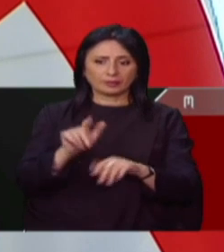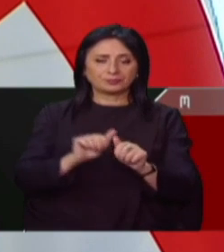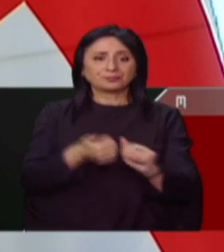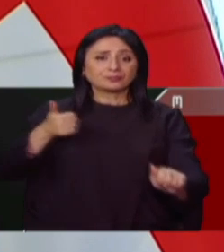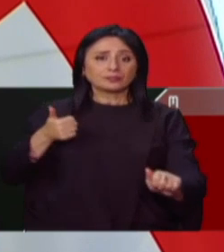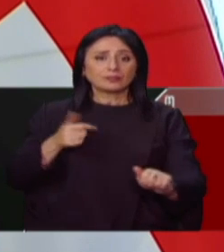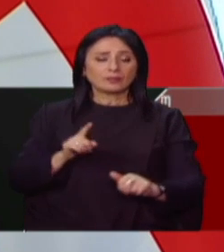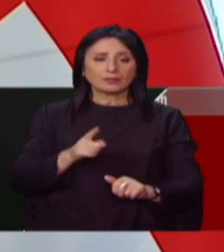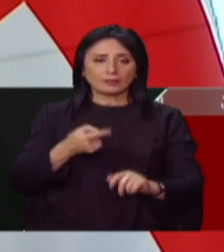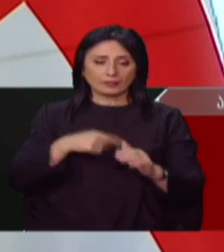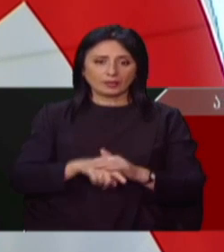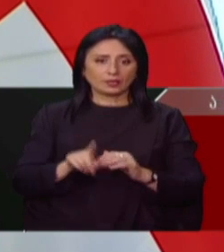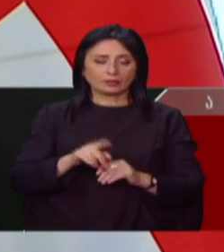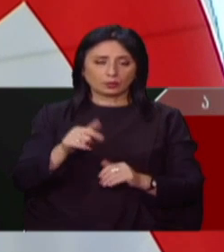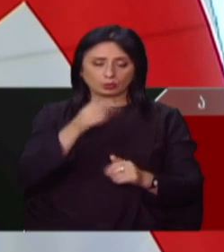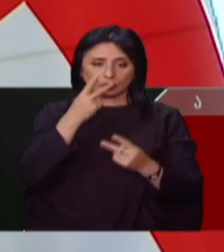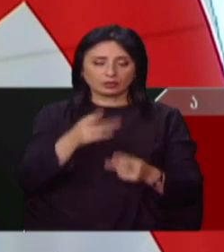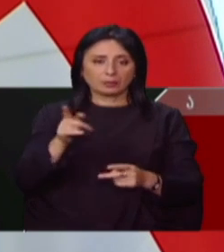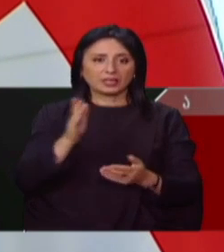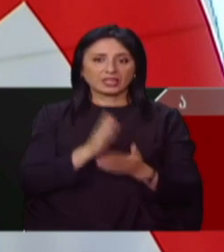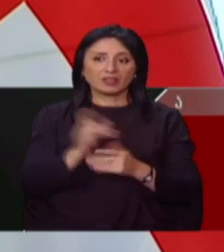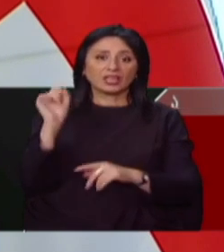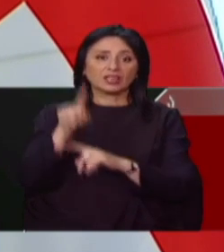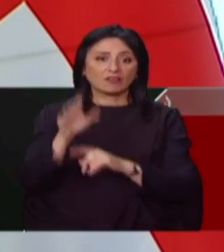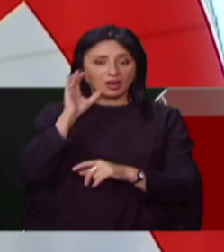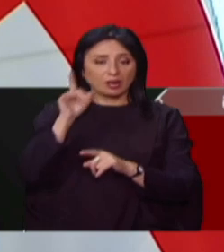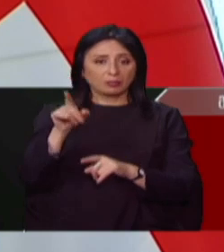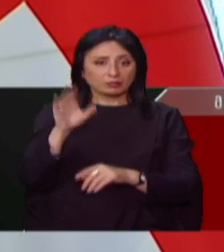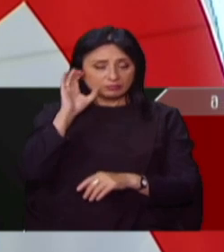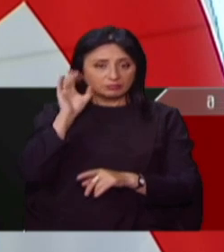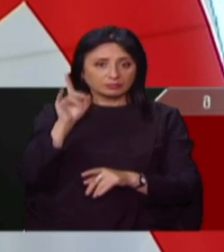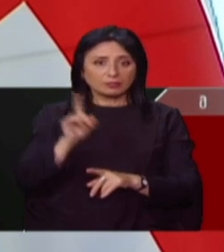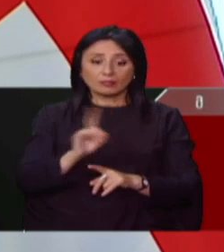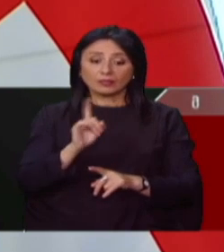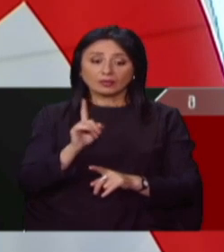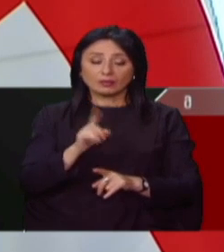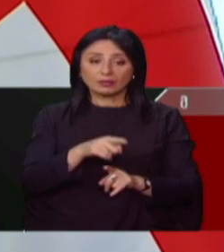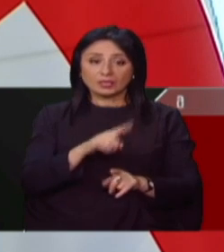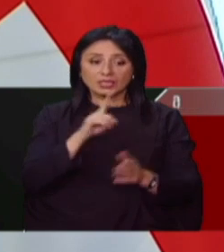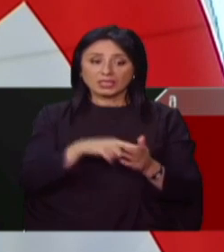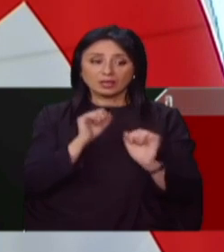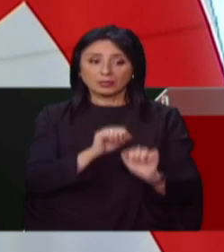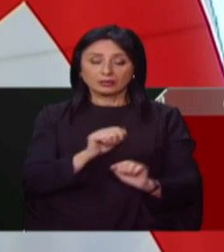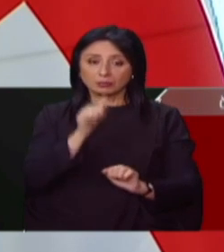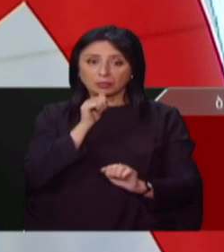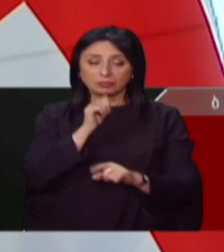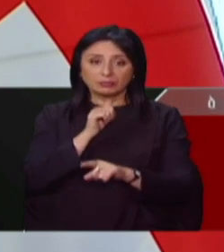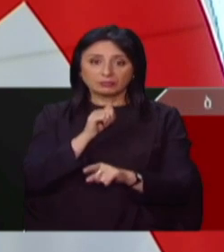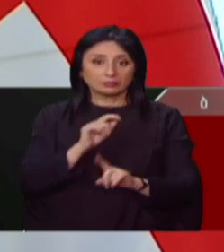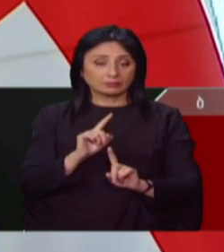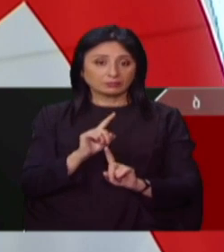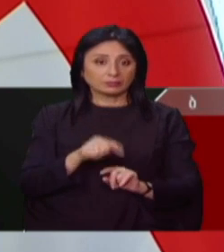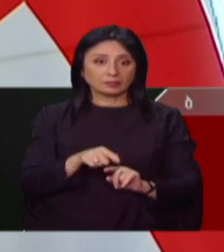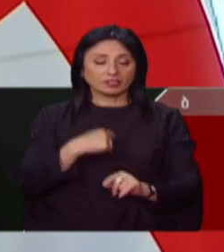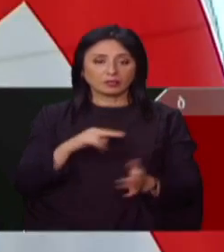გაურბიან იქიდან გამომდინარე, რომ როგორც ჩანს, მათ აქვთ დავალება, რომ მათ არ აქვთ უფლება ამ საკითხს დაუჭირონ მხარი.